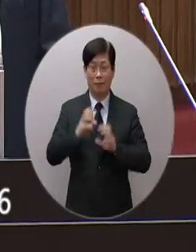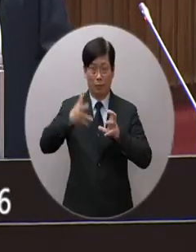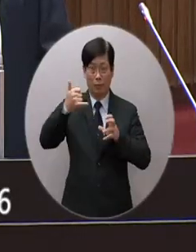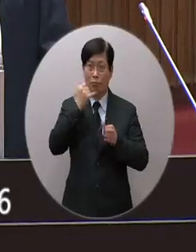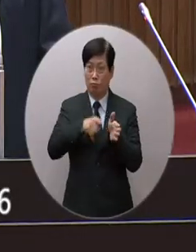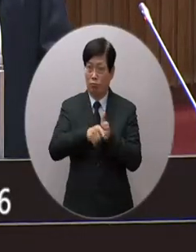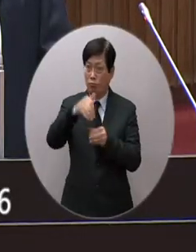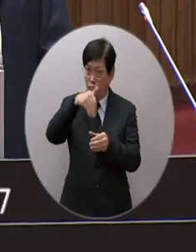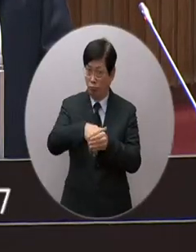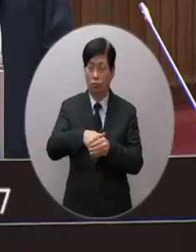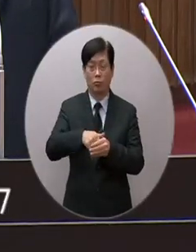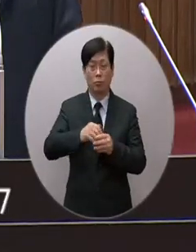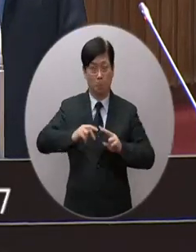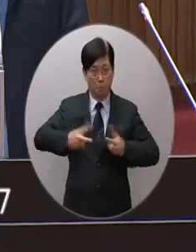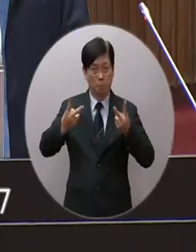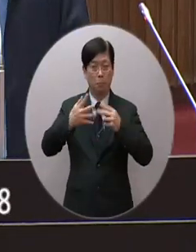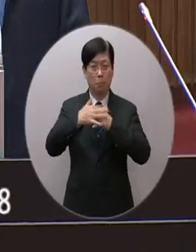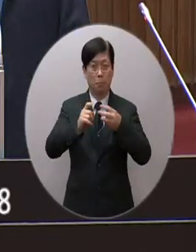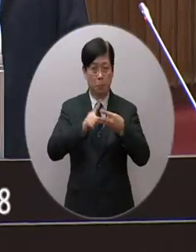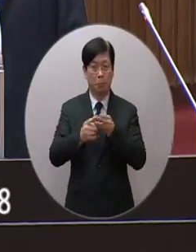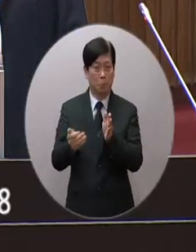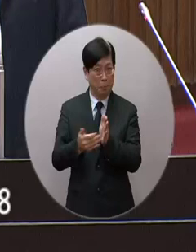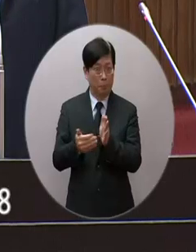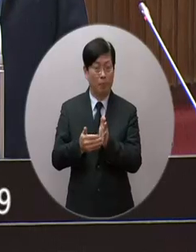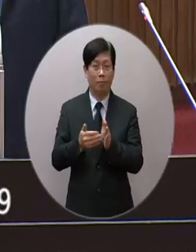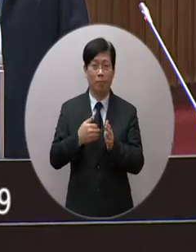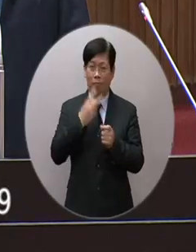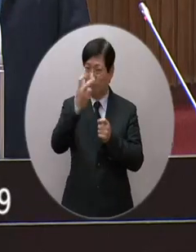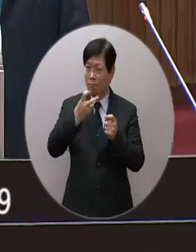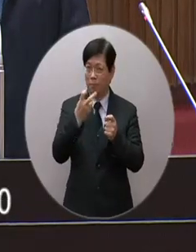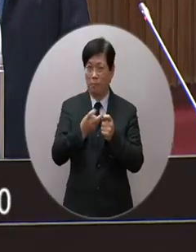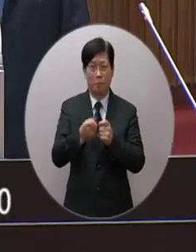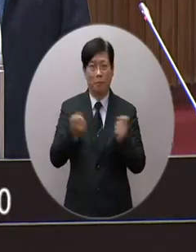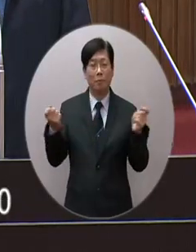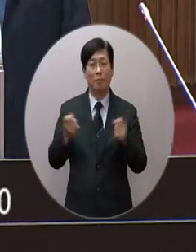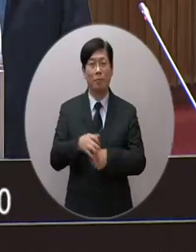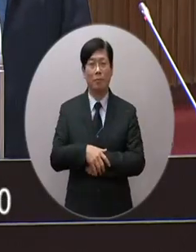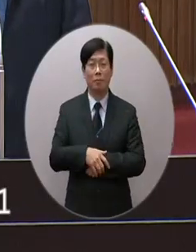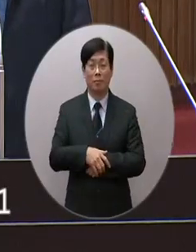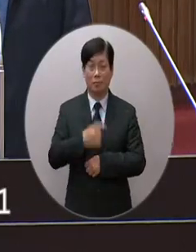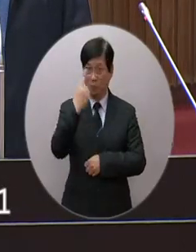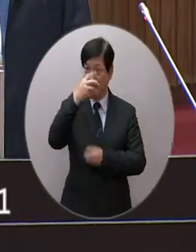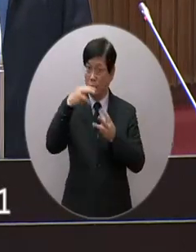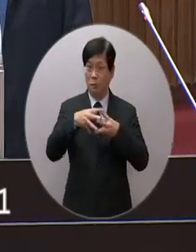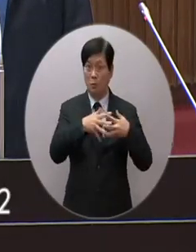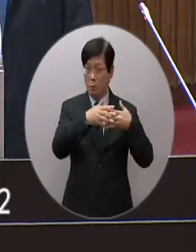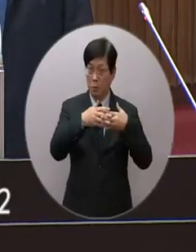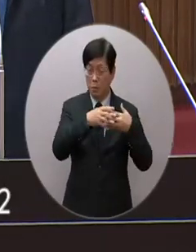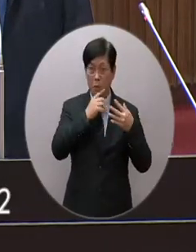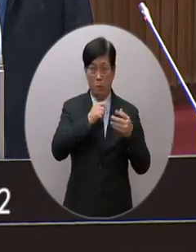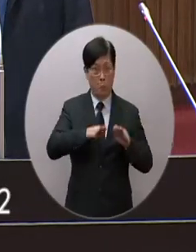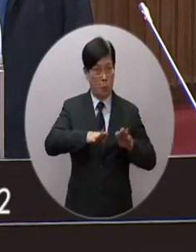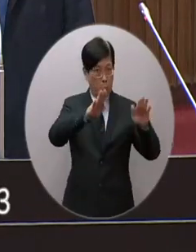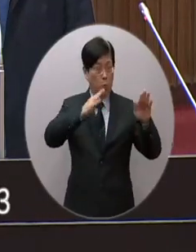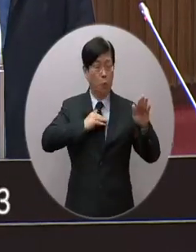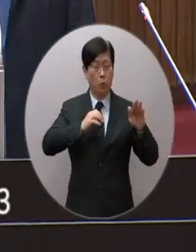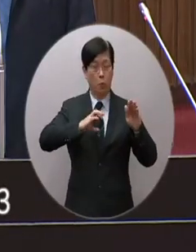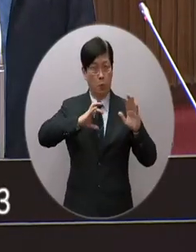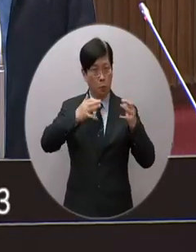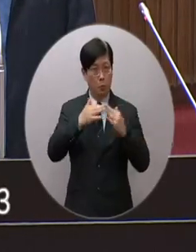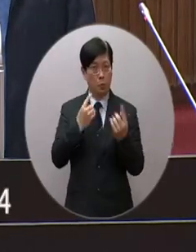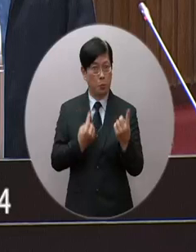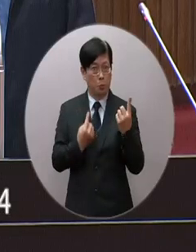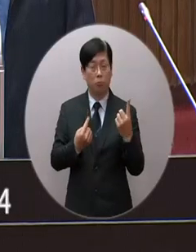直选，到直接民主化以后，咱20多年来，咱交欧洲、美国等先进的民主国家来